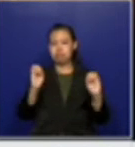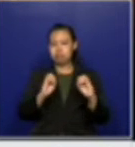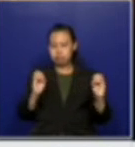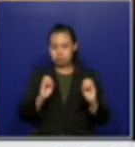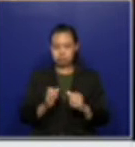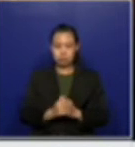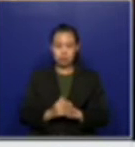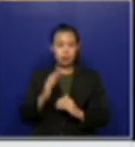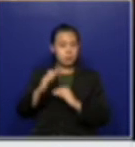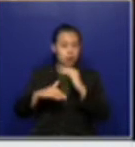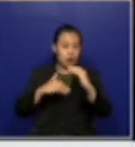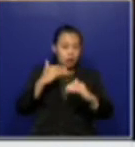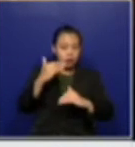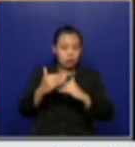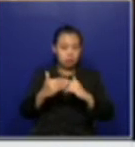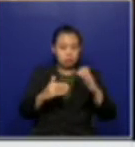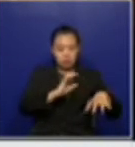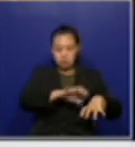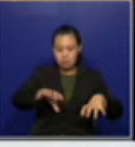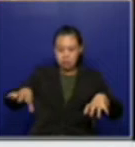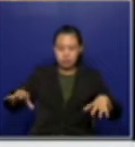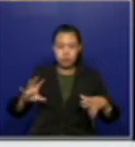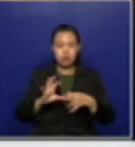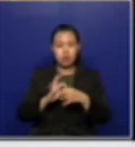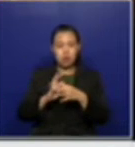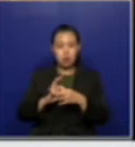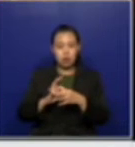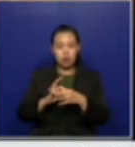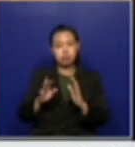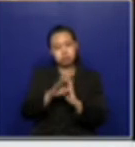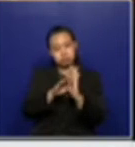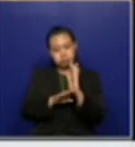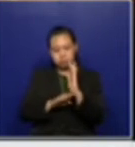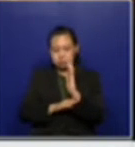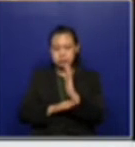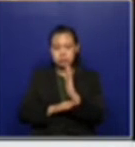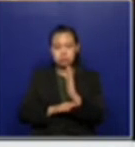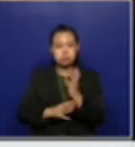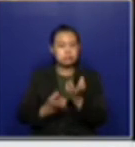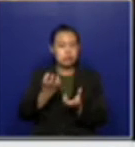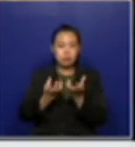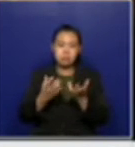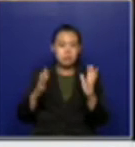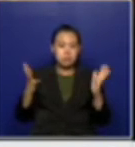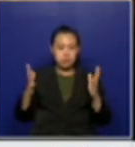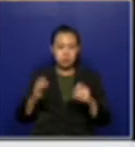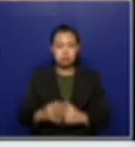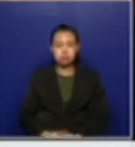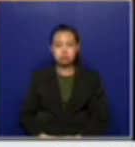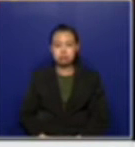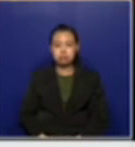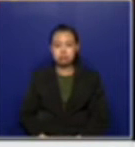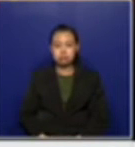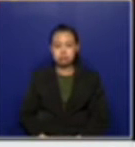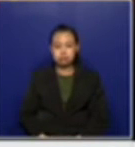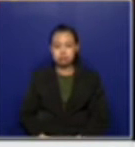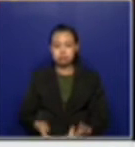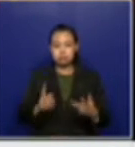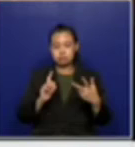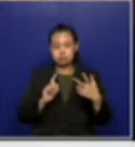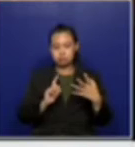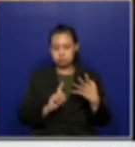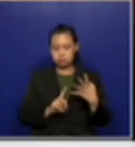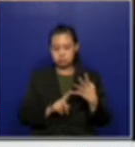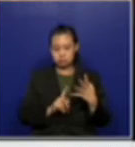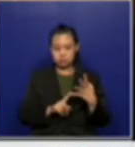พัฒนาองค์กรที่เกี่ยวข้องกับกระบวนการยุติธรรมต้นน้ำแต่อย่างใดข้อสุดท้ายการบังคับใช้กฎหมายอย่